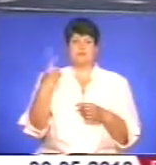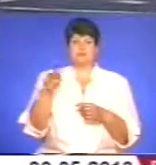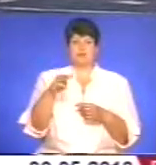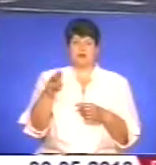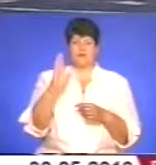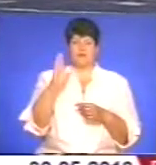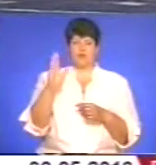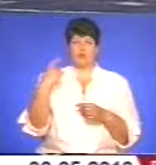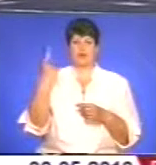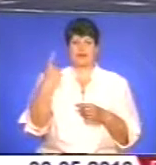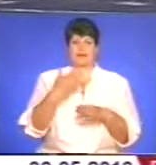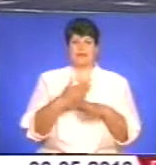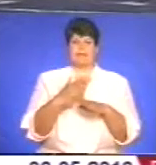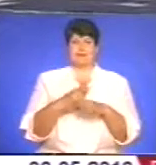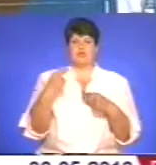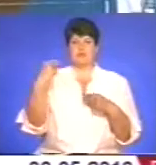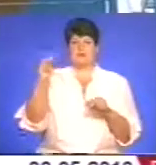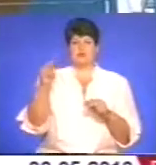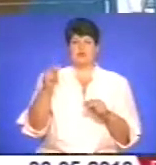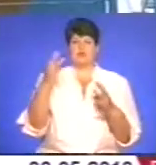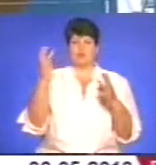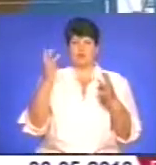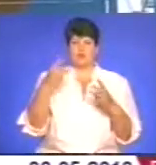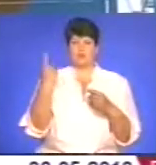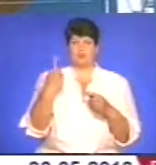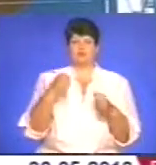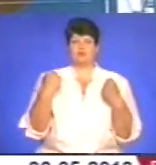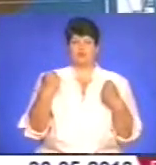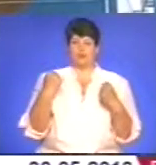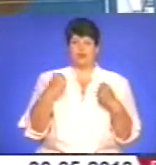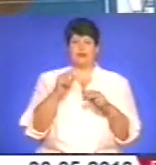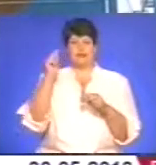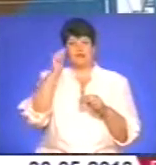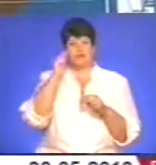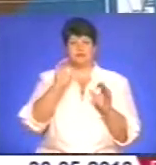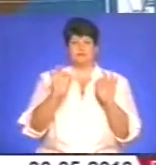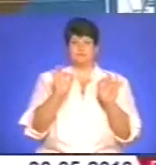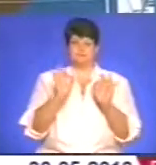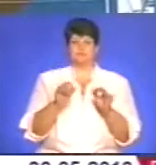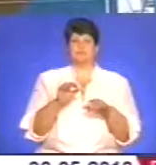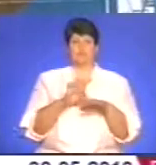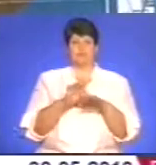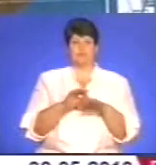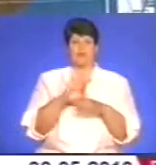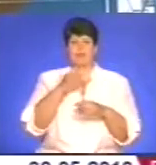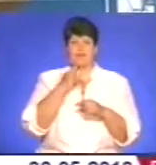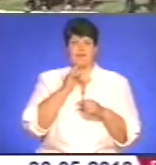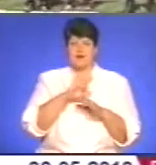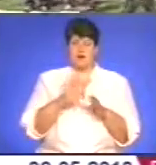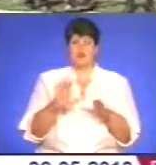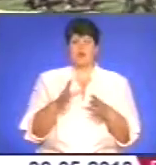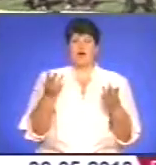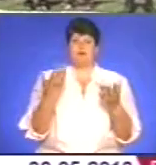травня відбудеться обласний етап чемпіонату з пожежно-обласного спорту. Навчити безпечного поводження неважко, кажуть фахівці. Але для